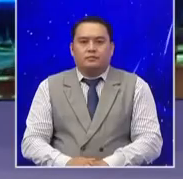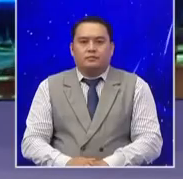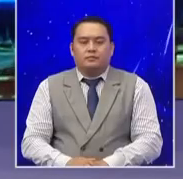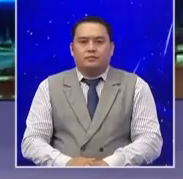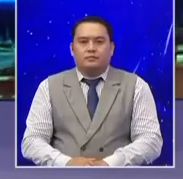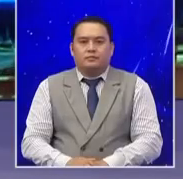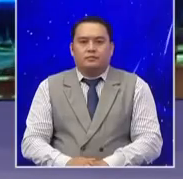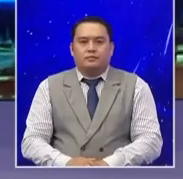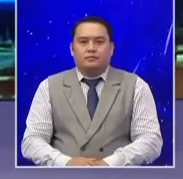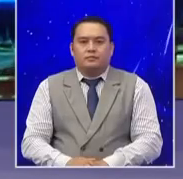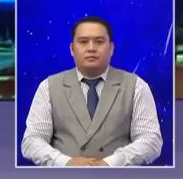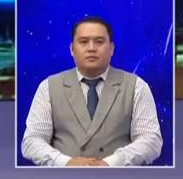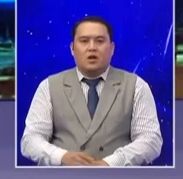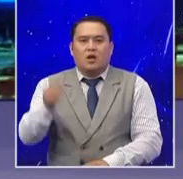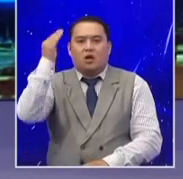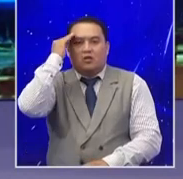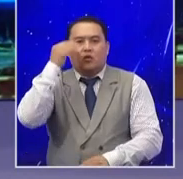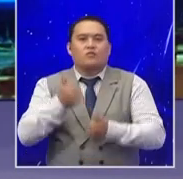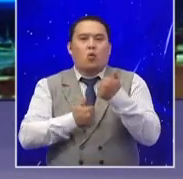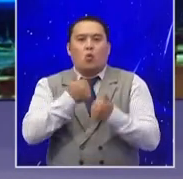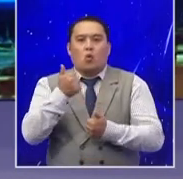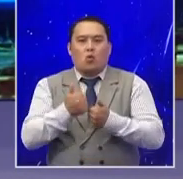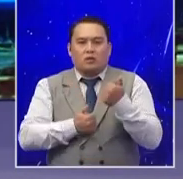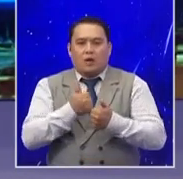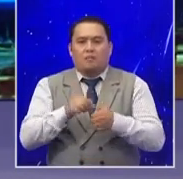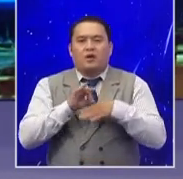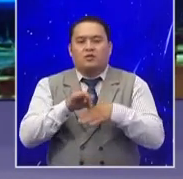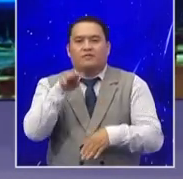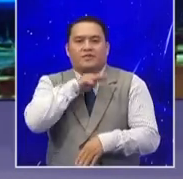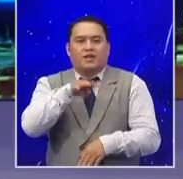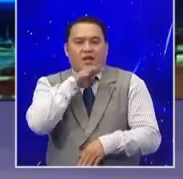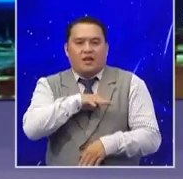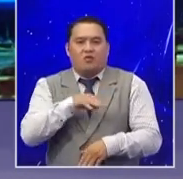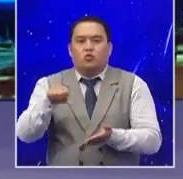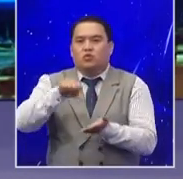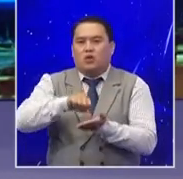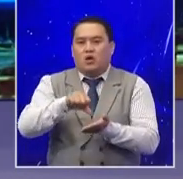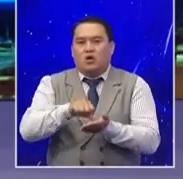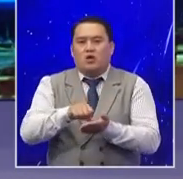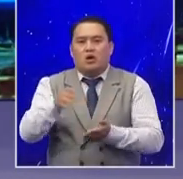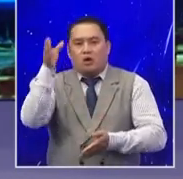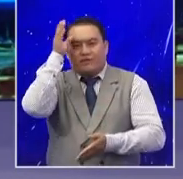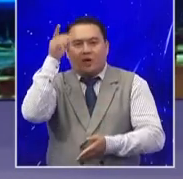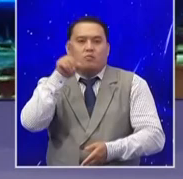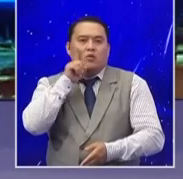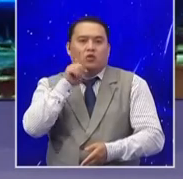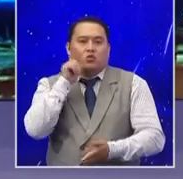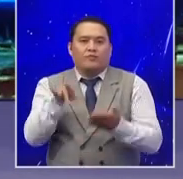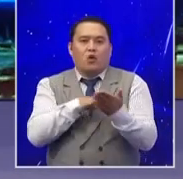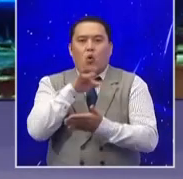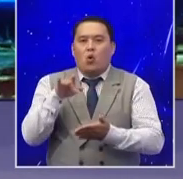К вершинам знаний. Интеллектуальный конкурс IQ Дода прошел в Текеле. В нем приняла участие эрудированная молодежь